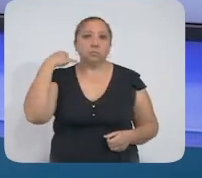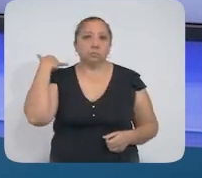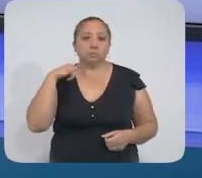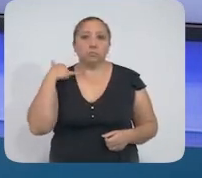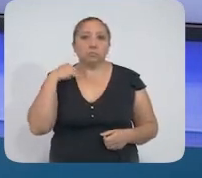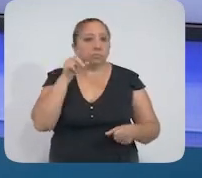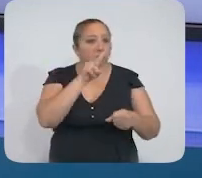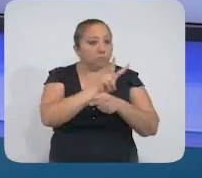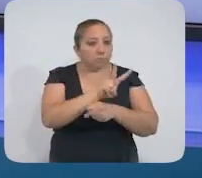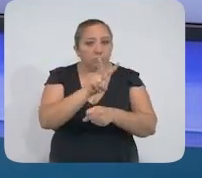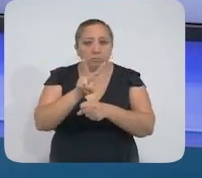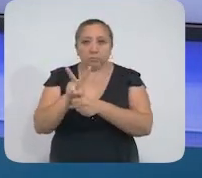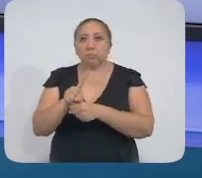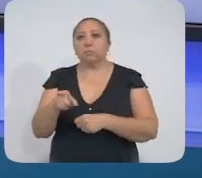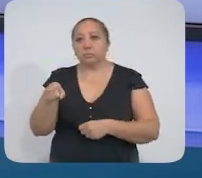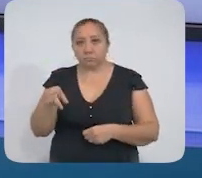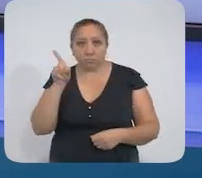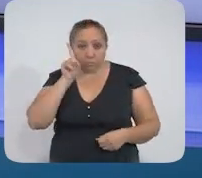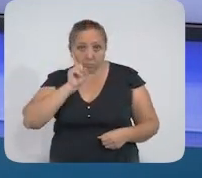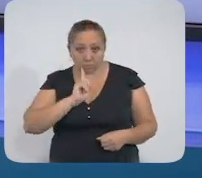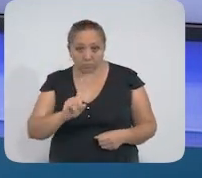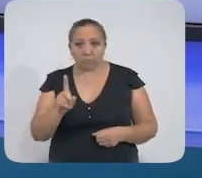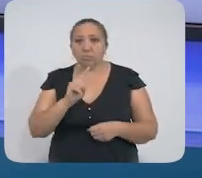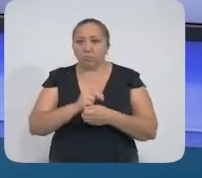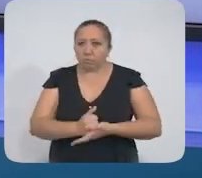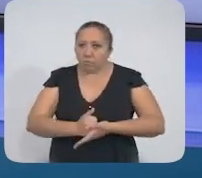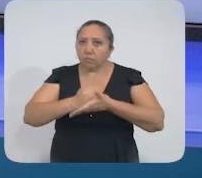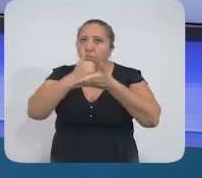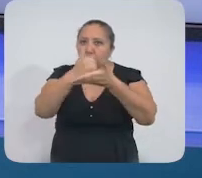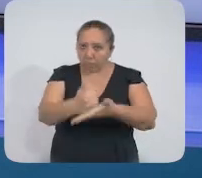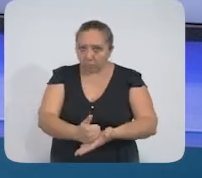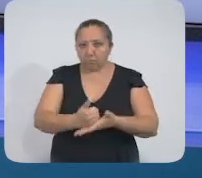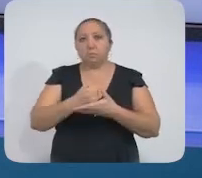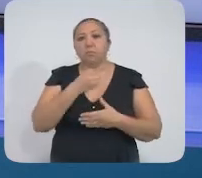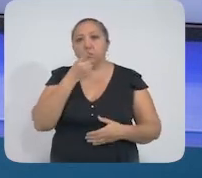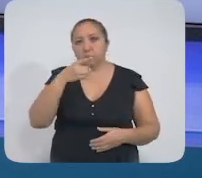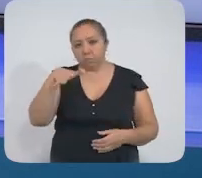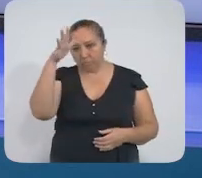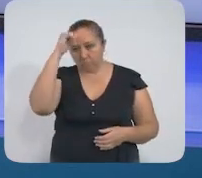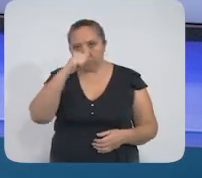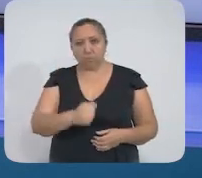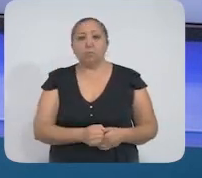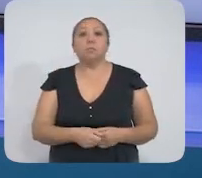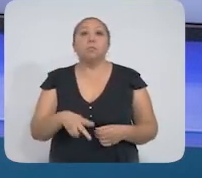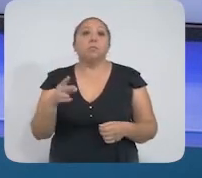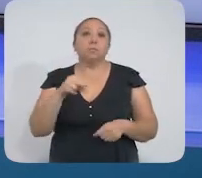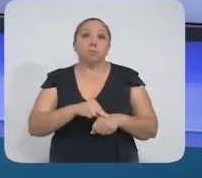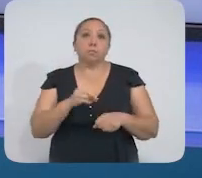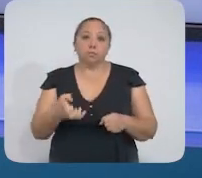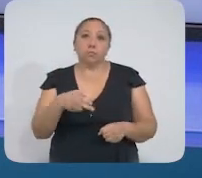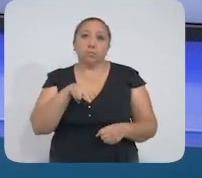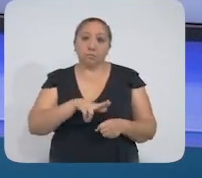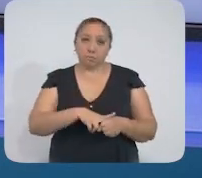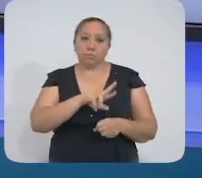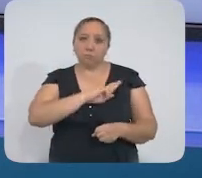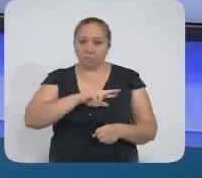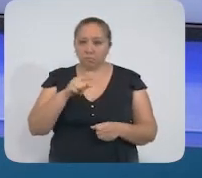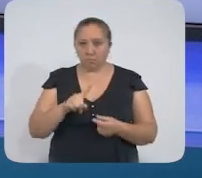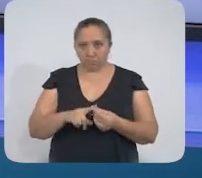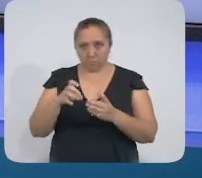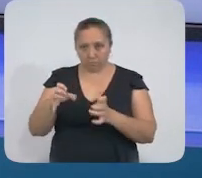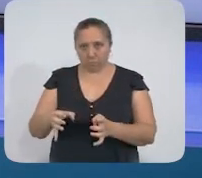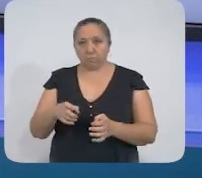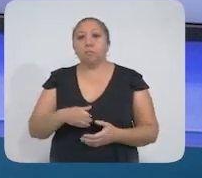Tustu kuilale le kolela yanti le kohanilo COVID-19. Tumentun juntul kohan, shok, tanshe nos